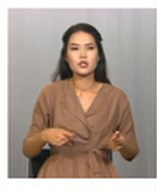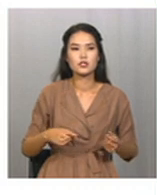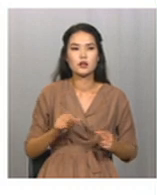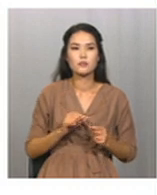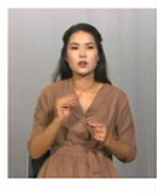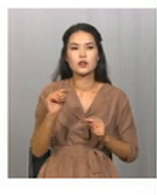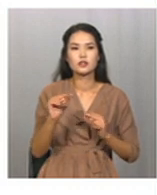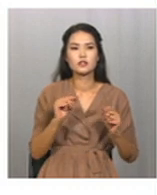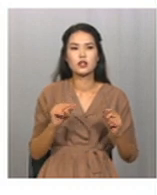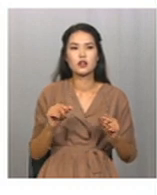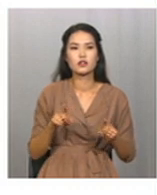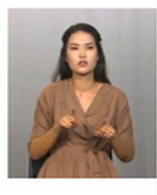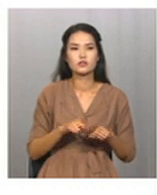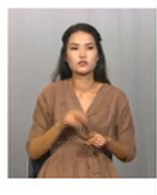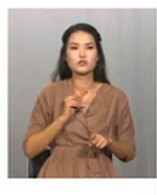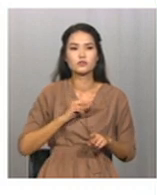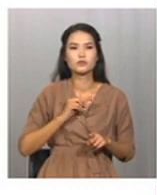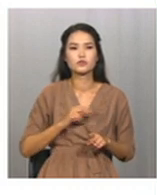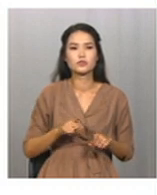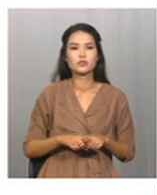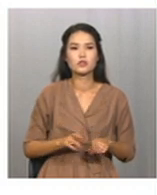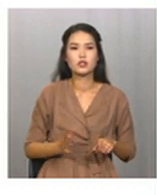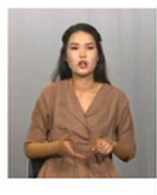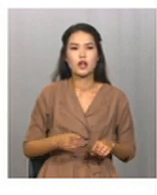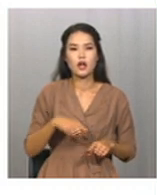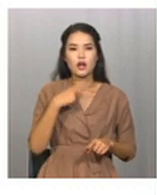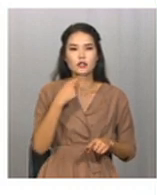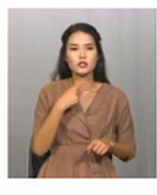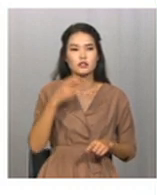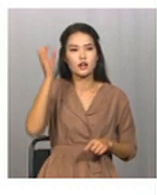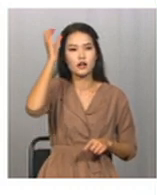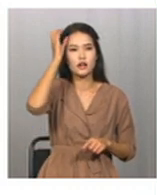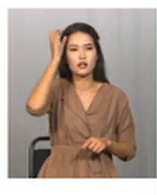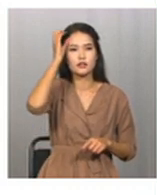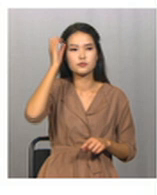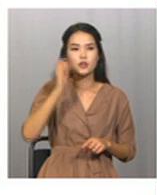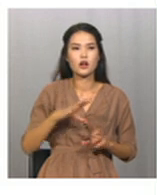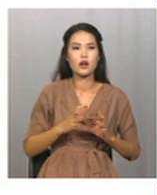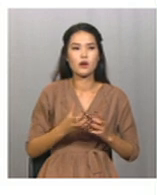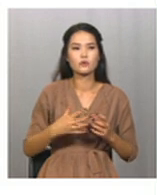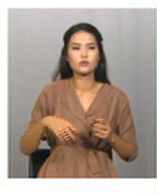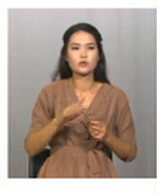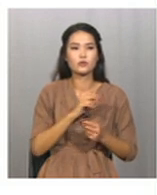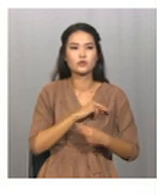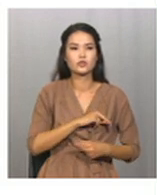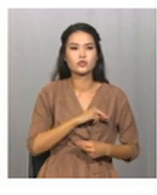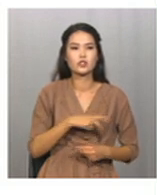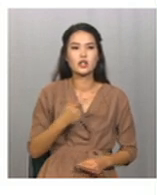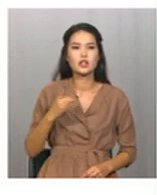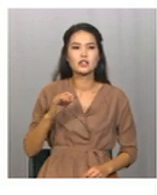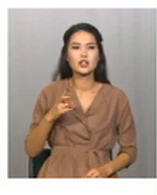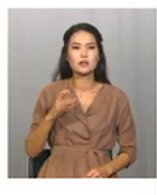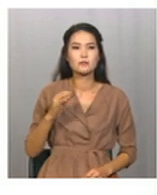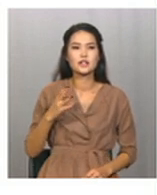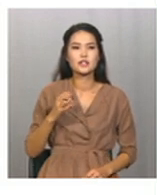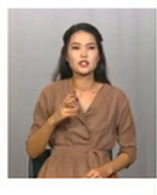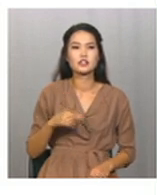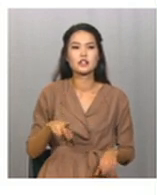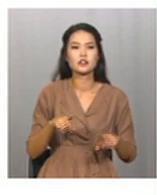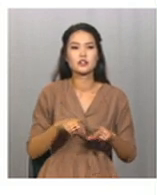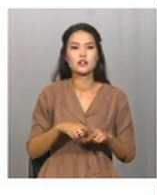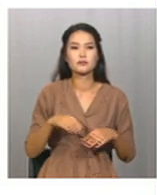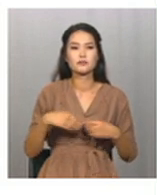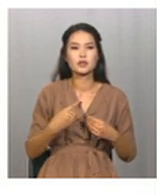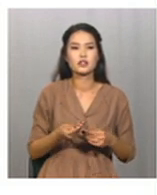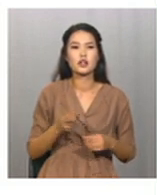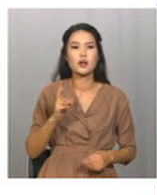да бағыттар бойынша жұмыс жүргізуде. Айталық, ғалымдар ауыл шаруашылығында гербицидке төтеп